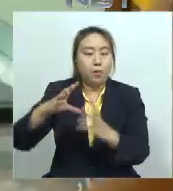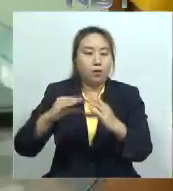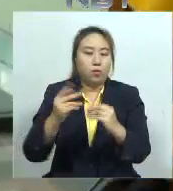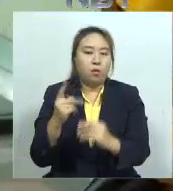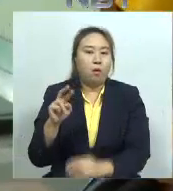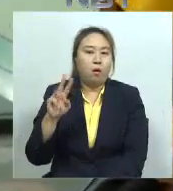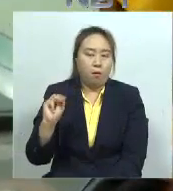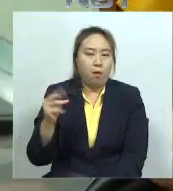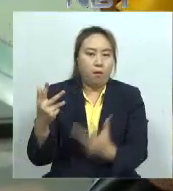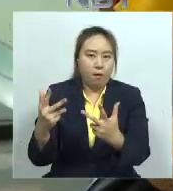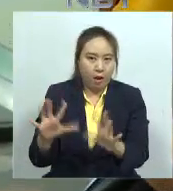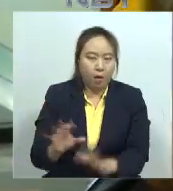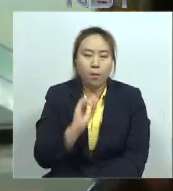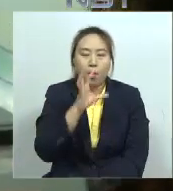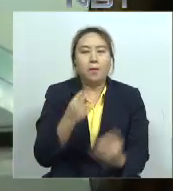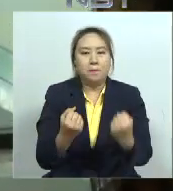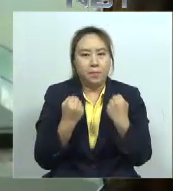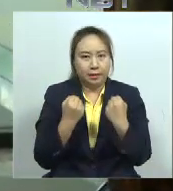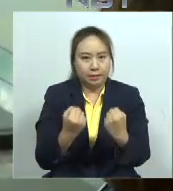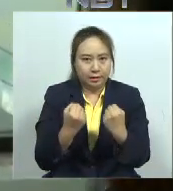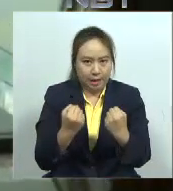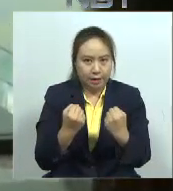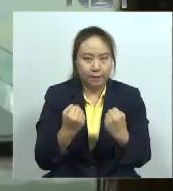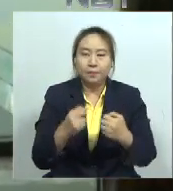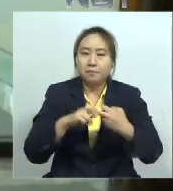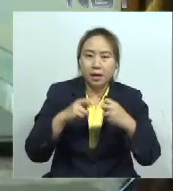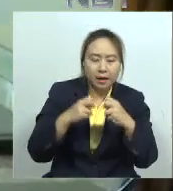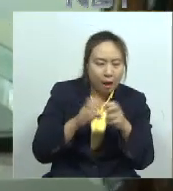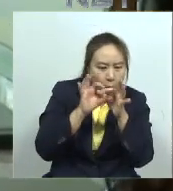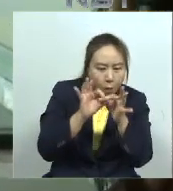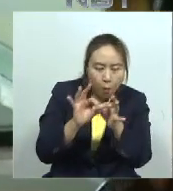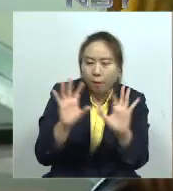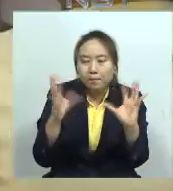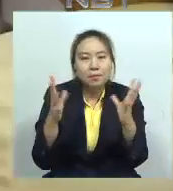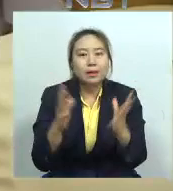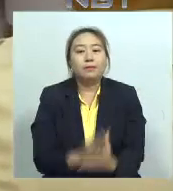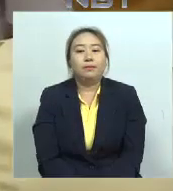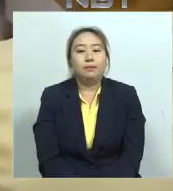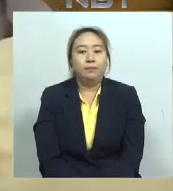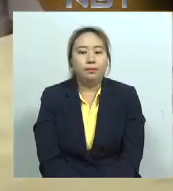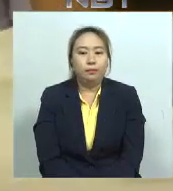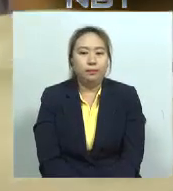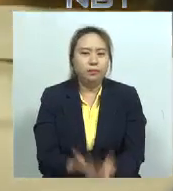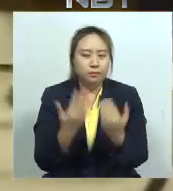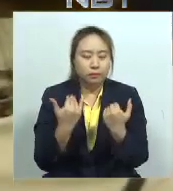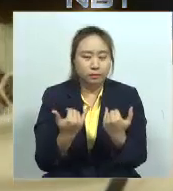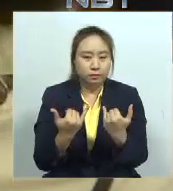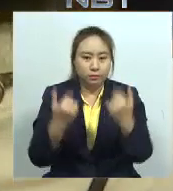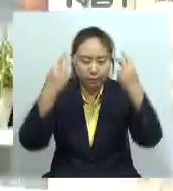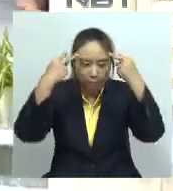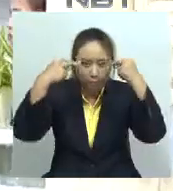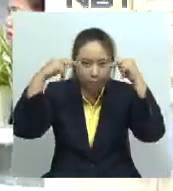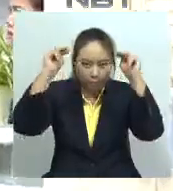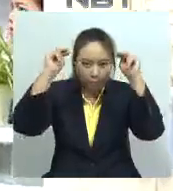ณะรัฐมนตรีโดยให้ความมั่นใจนะคะว่าไม่มีอะไรที่น่าวิตกกังวลขณะที่วันนี้ค่ะนายกรัฐม